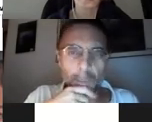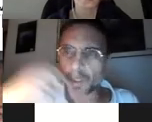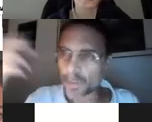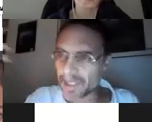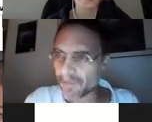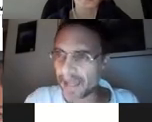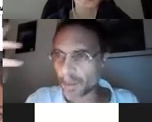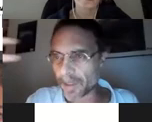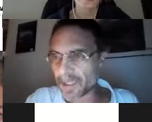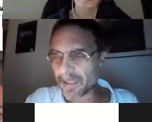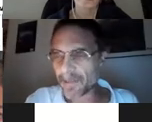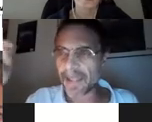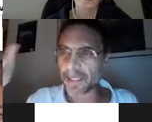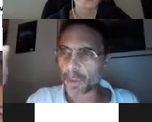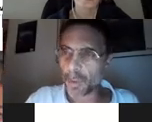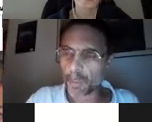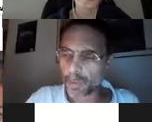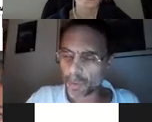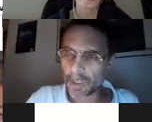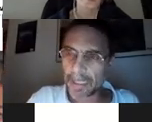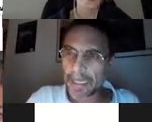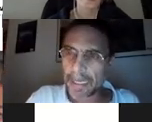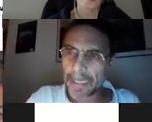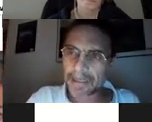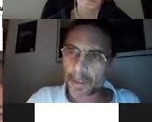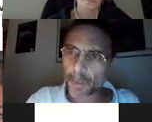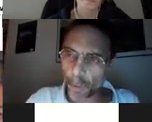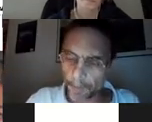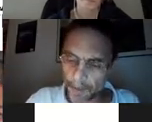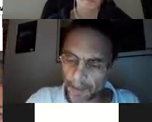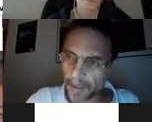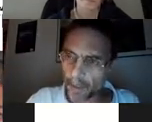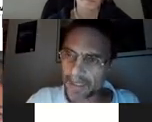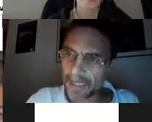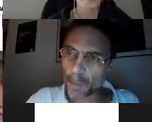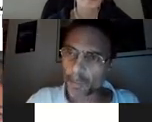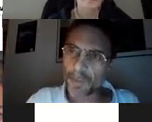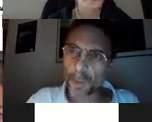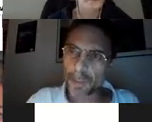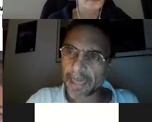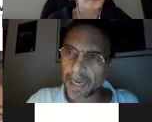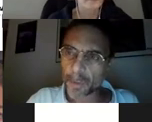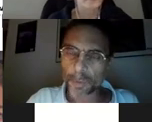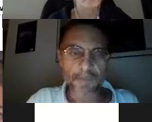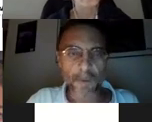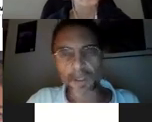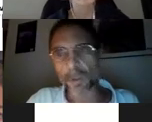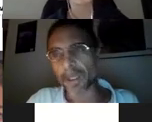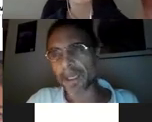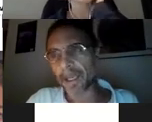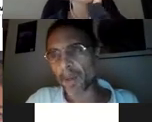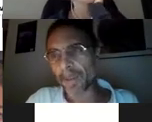molte delle notizie cosiddette false o parzialmente false che circolano sui social, in realtà sono, come dire, la condivisione, il rilancio di